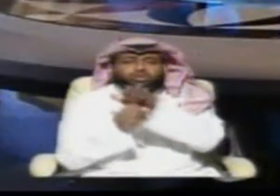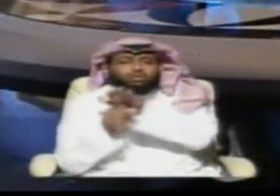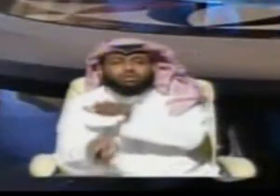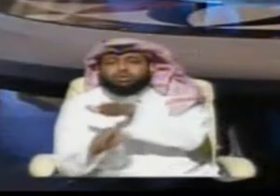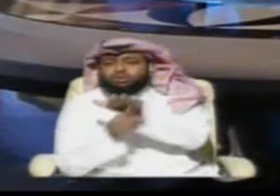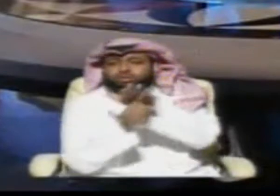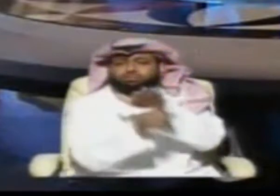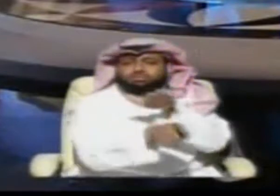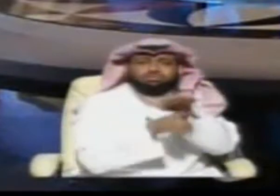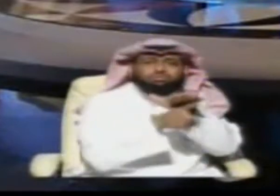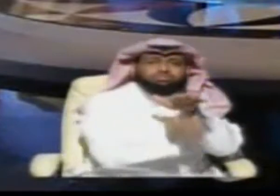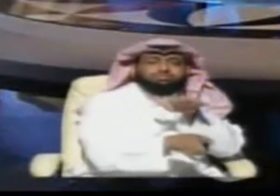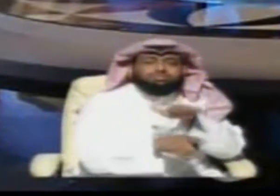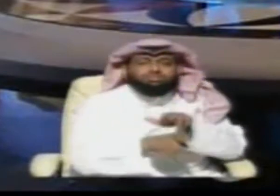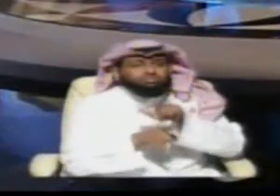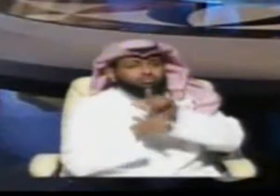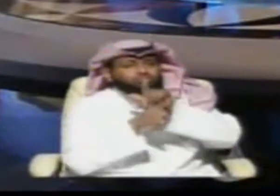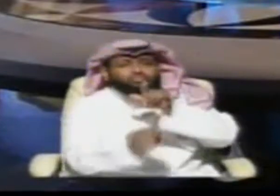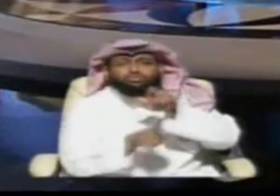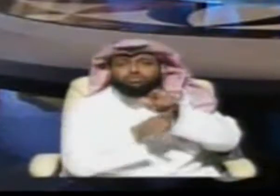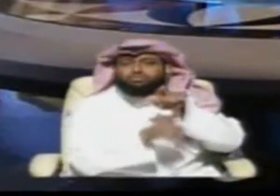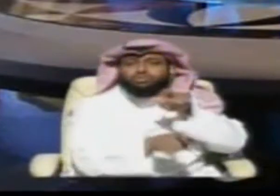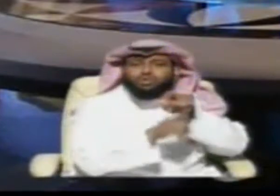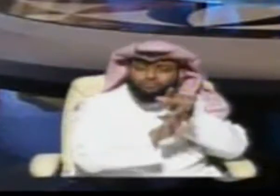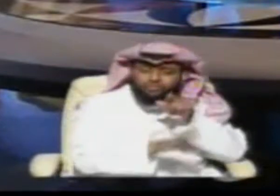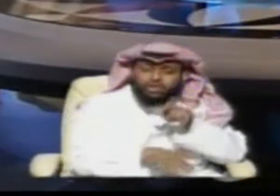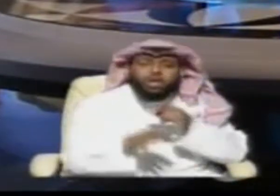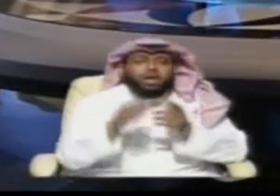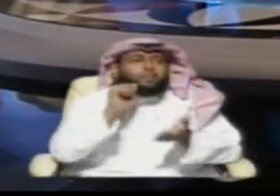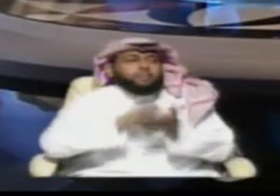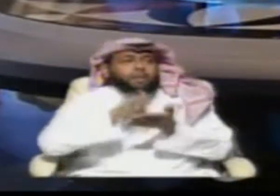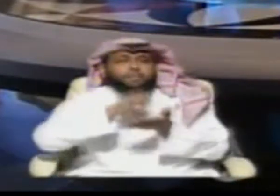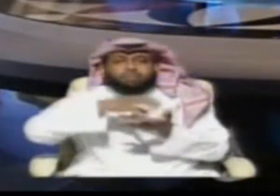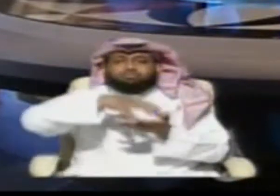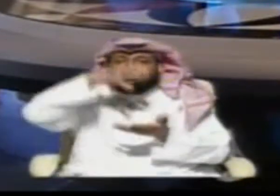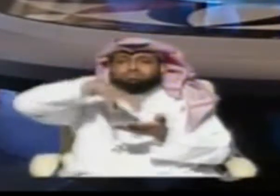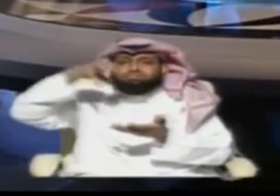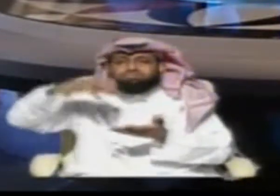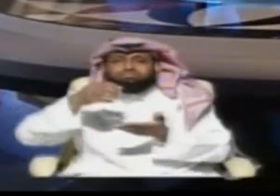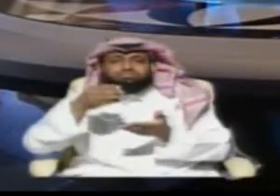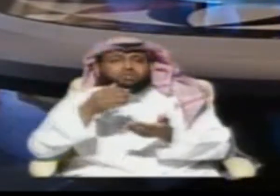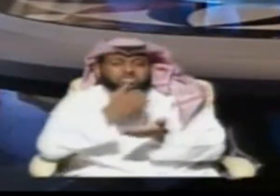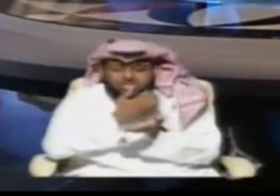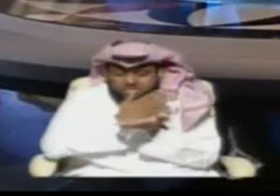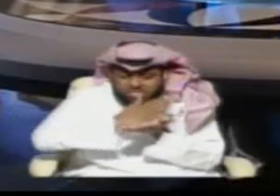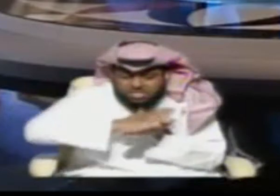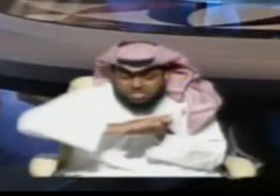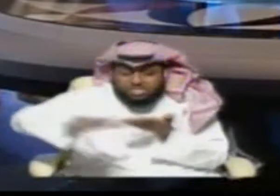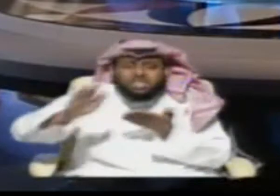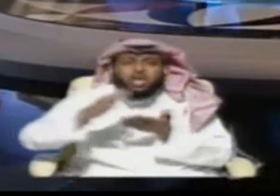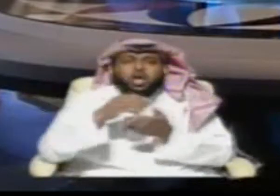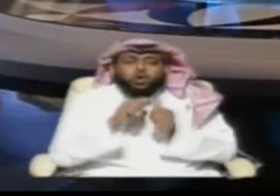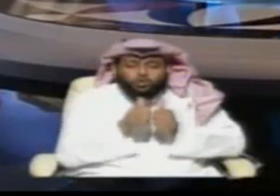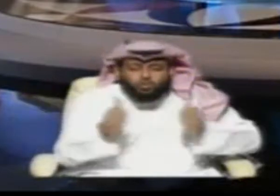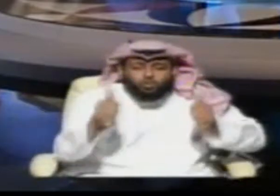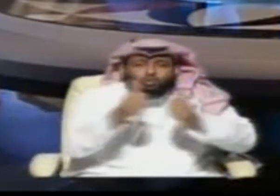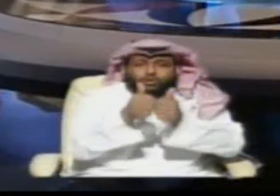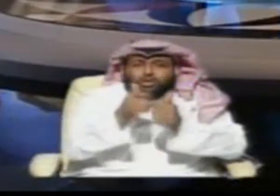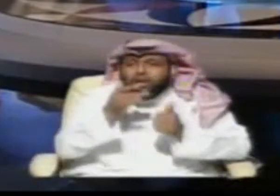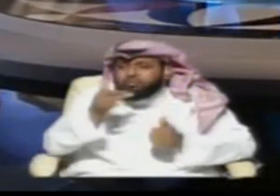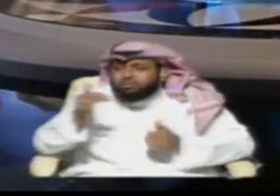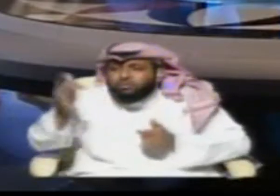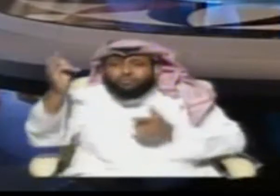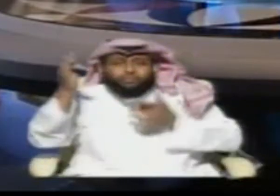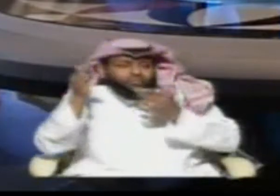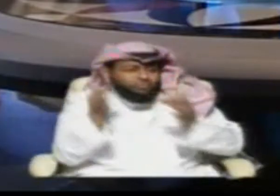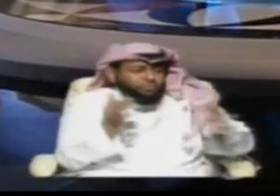دور العبادة، وكذلك منازل هدمت على أصحابها وغادرت أسر بأكملها. أصبحت لا